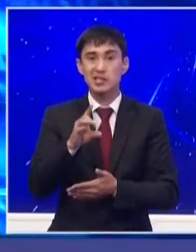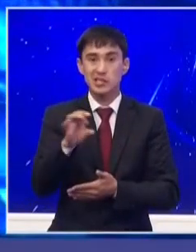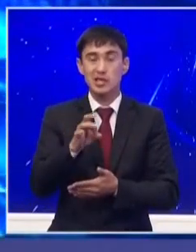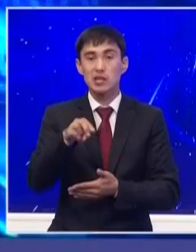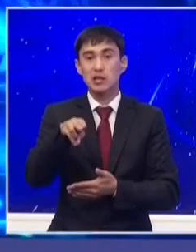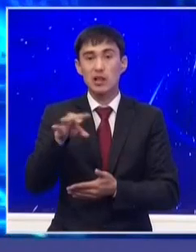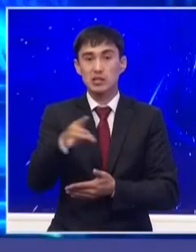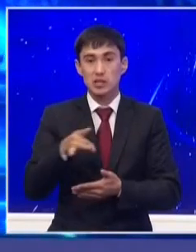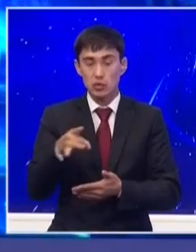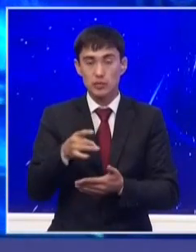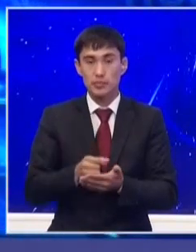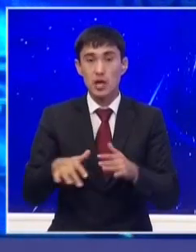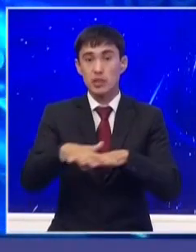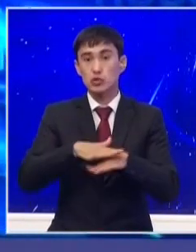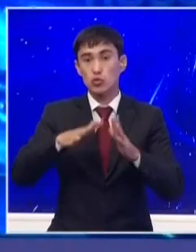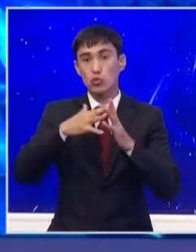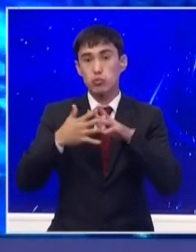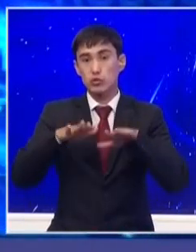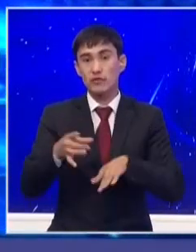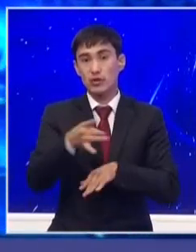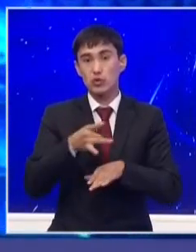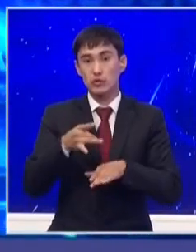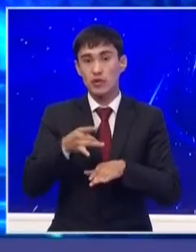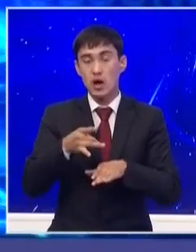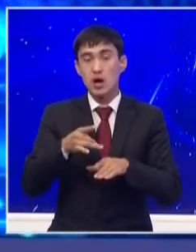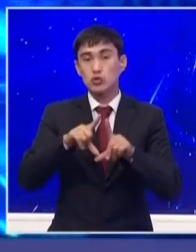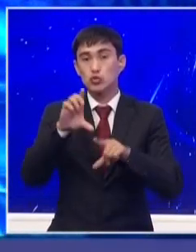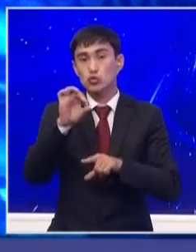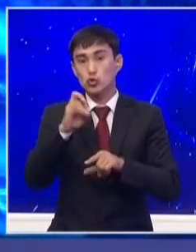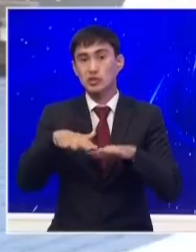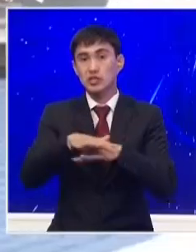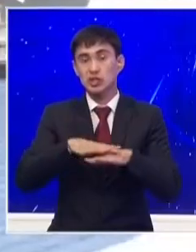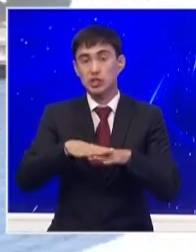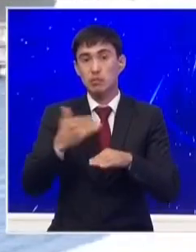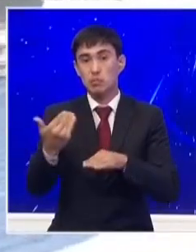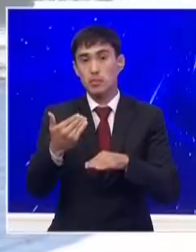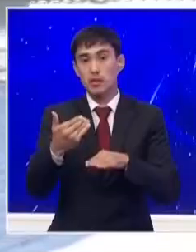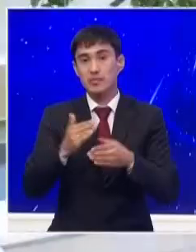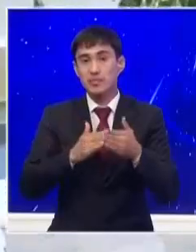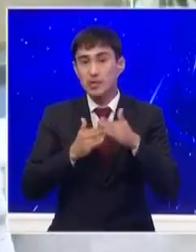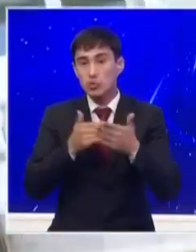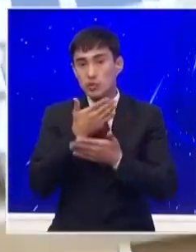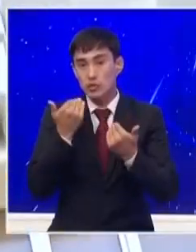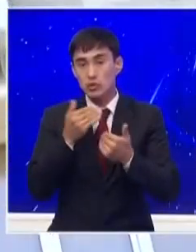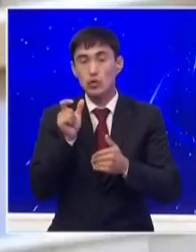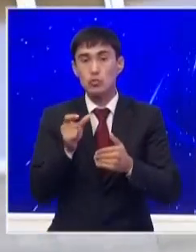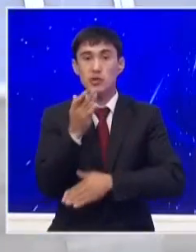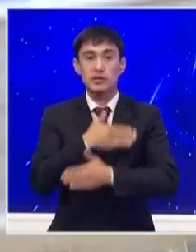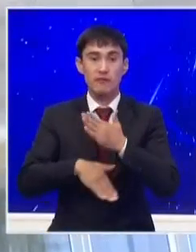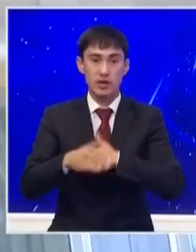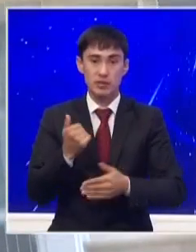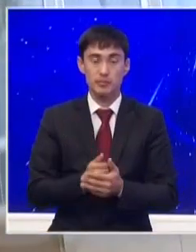Илийском и Талгарском районах. В населенных пунктах этих регионов объекты социального назначения оказались недоступны для людей с